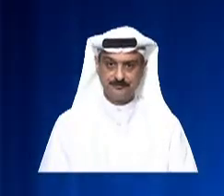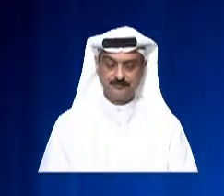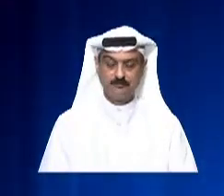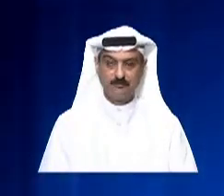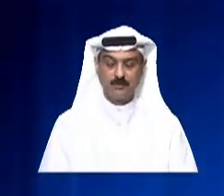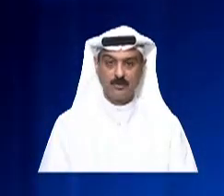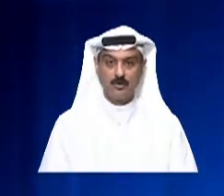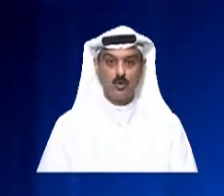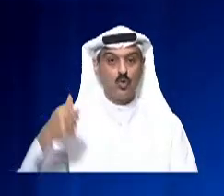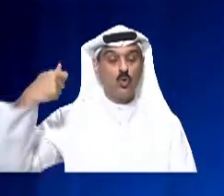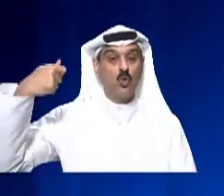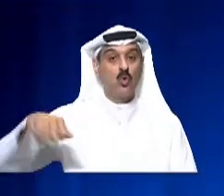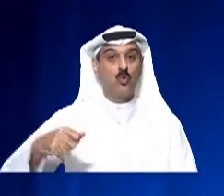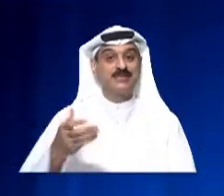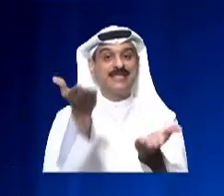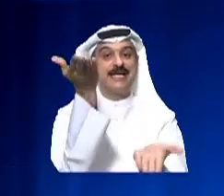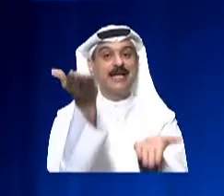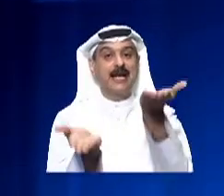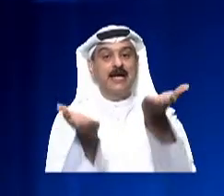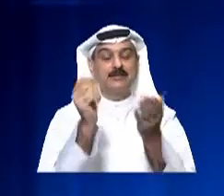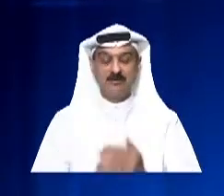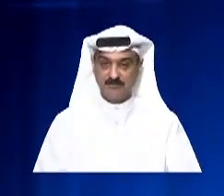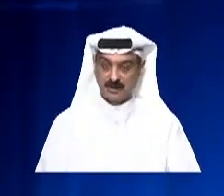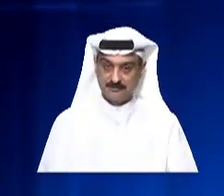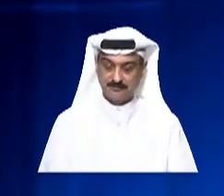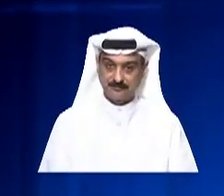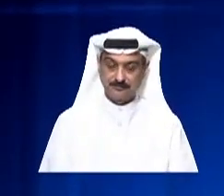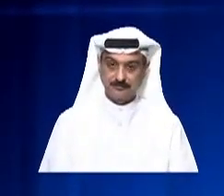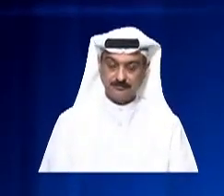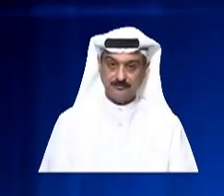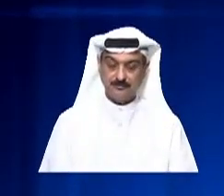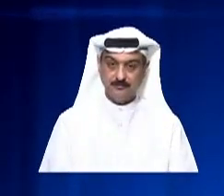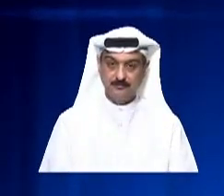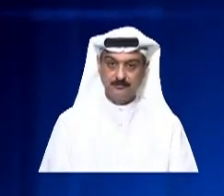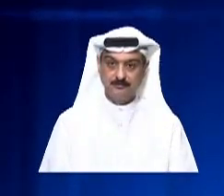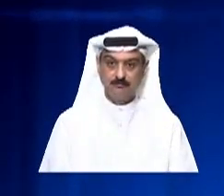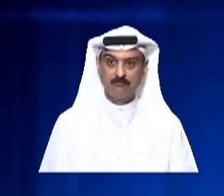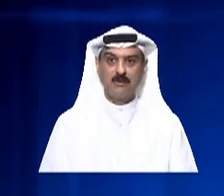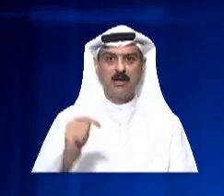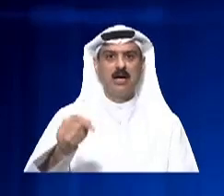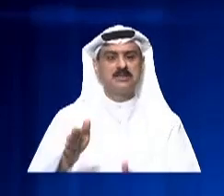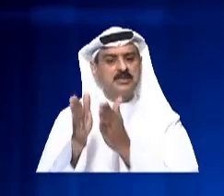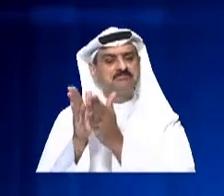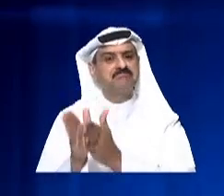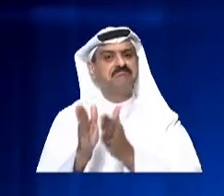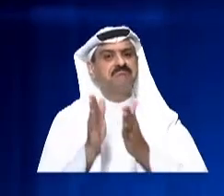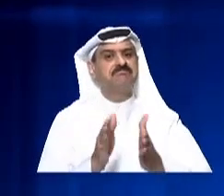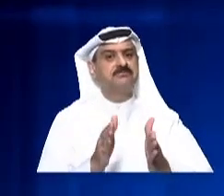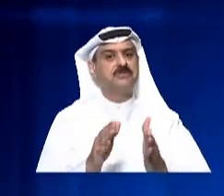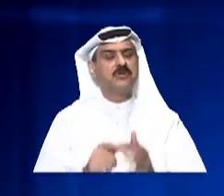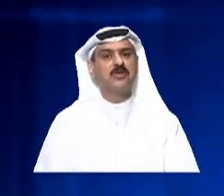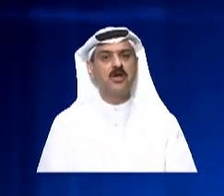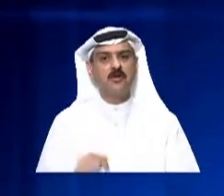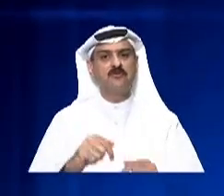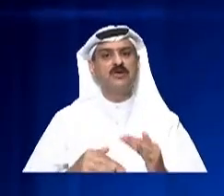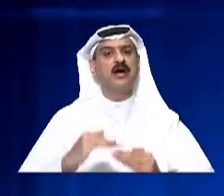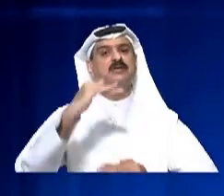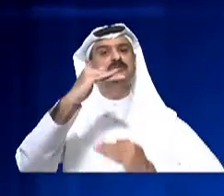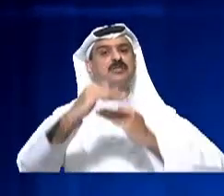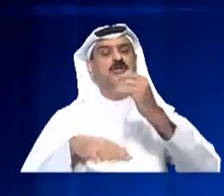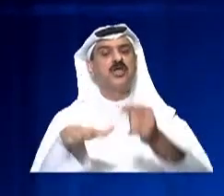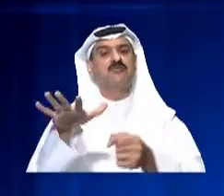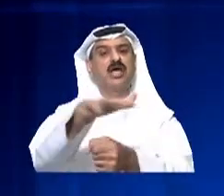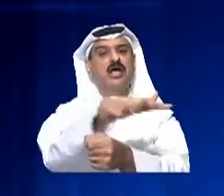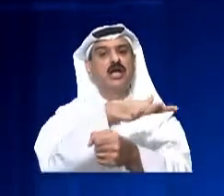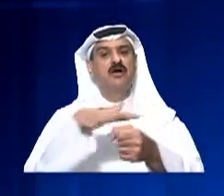والاستثمار ووزير العدل ووزير الدولة لشؤون تعزيز النزاهة لوضع تصور شامل حول سبل تطوير وتنفيذ